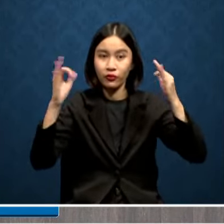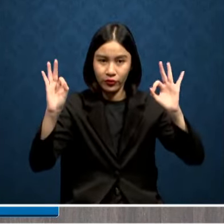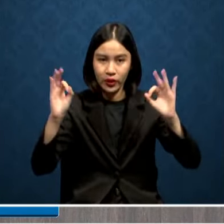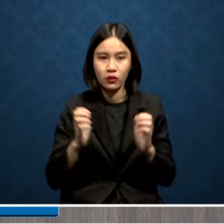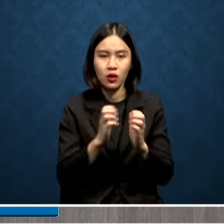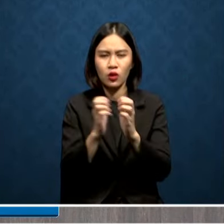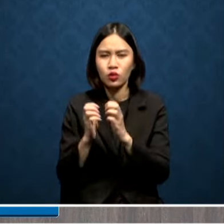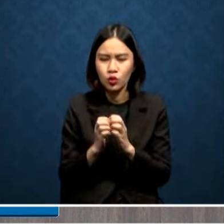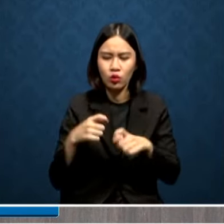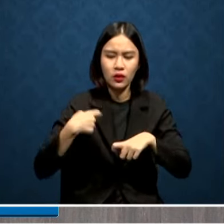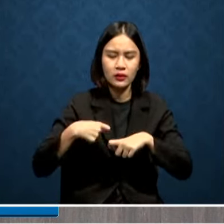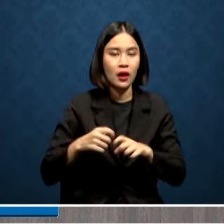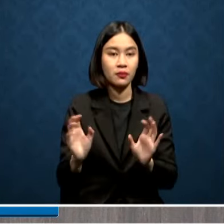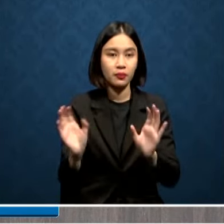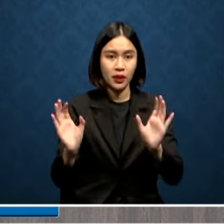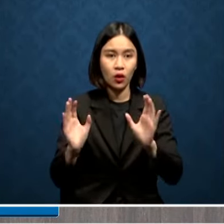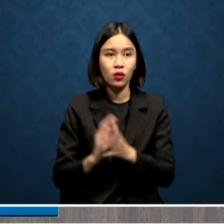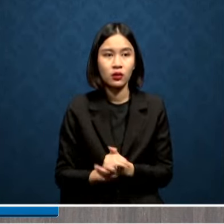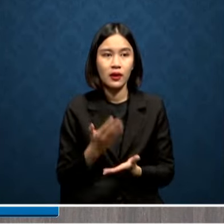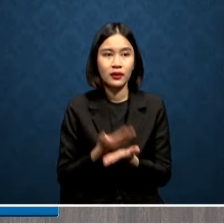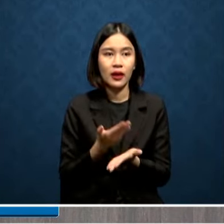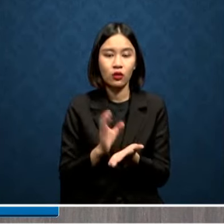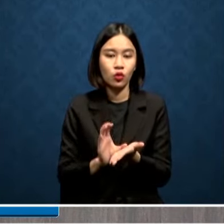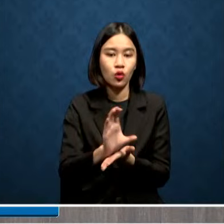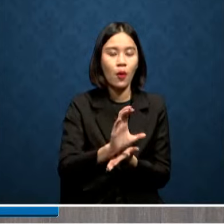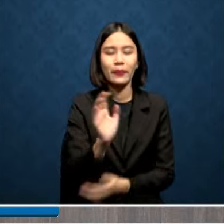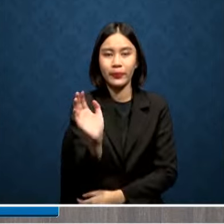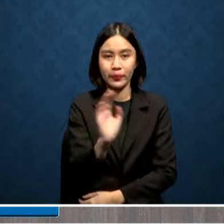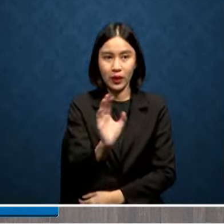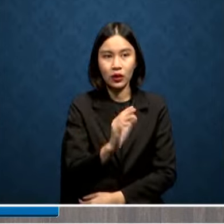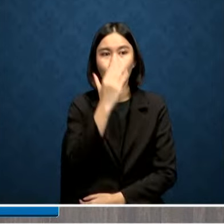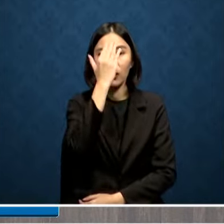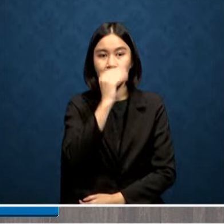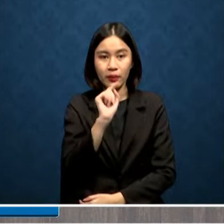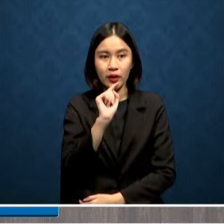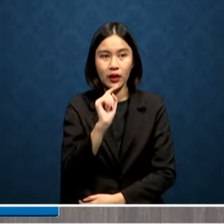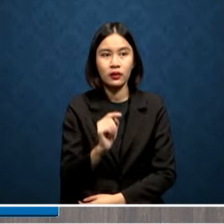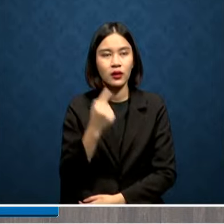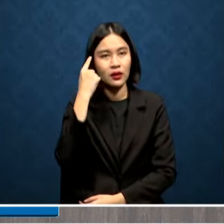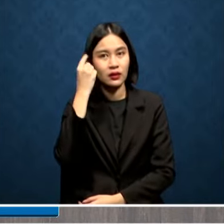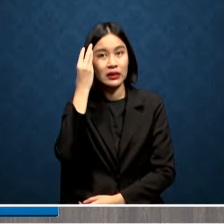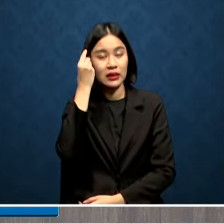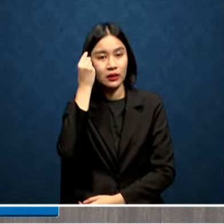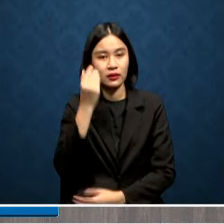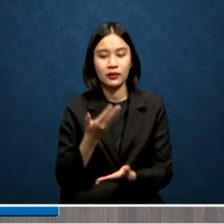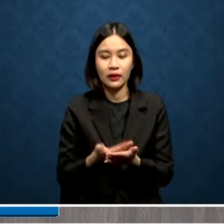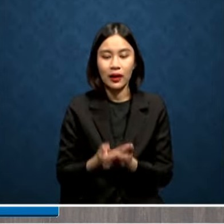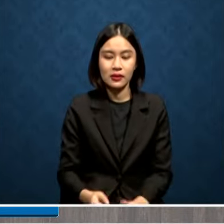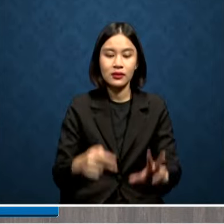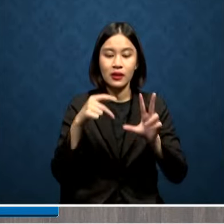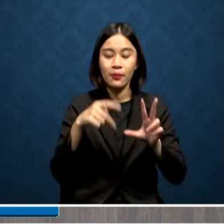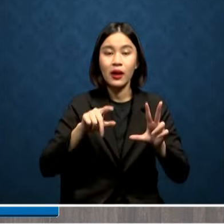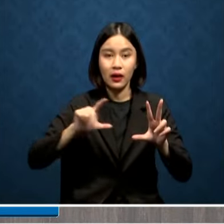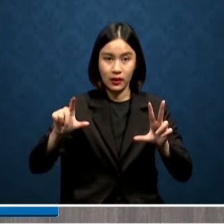ยุ่งยากมากมายนักไม่ต้องเสียงบประมาณไปมากมายเพราะครั้งหนึ่งเท่าที่คำนวณก็ 3,000กว่าล้าน